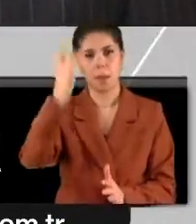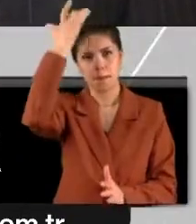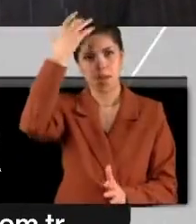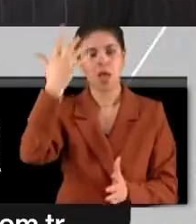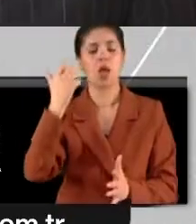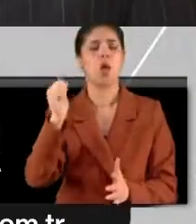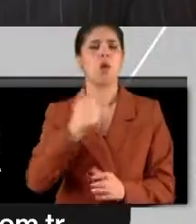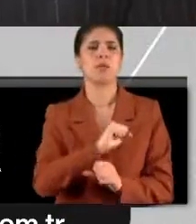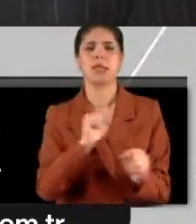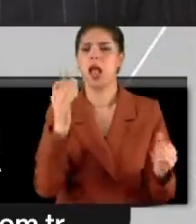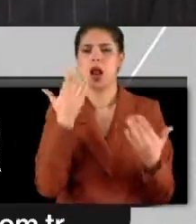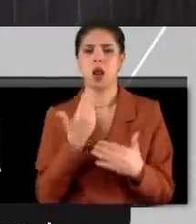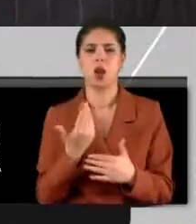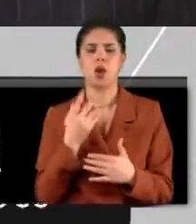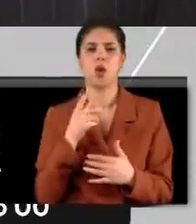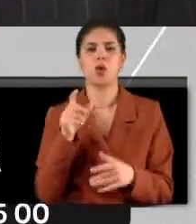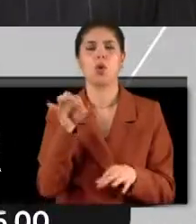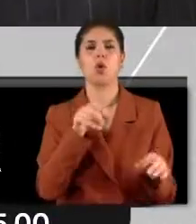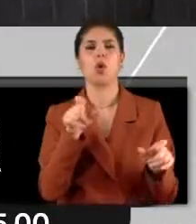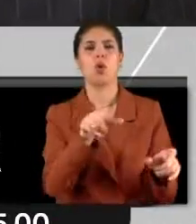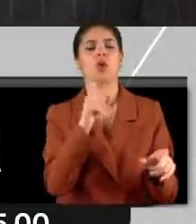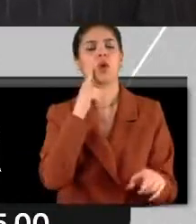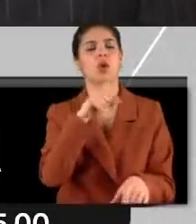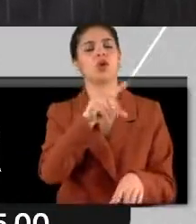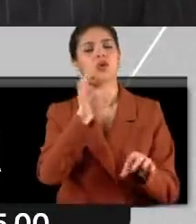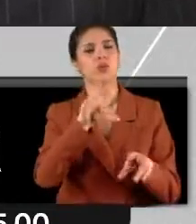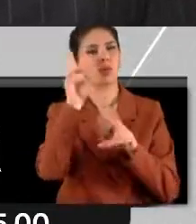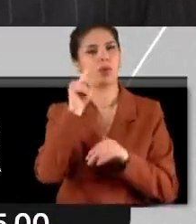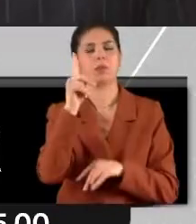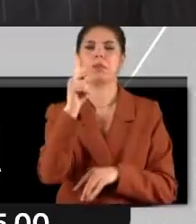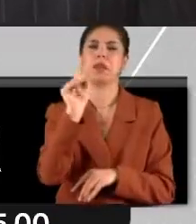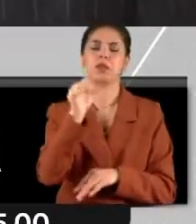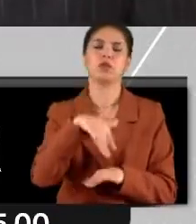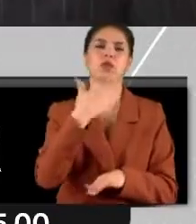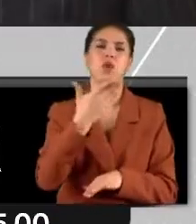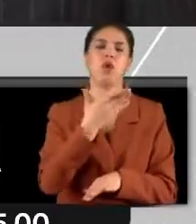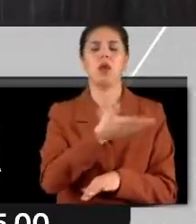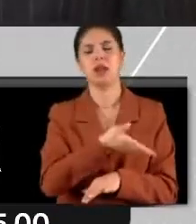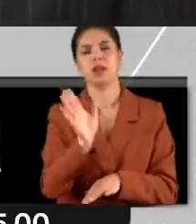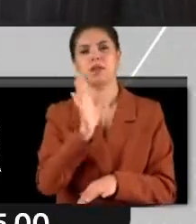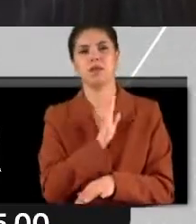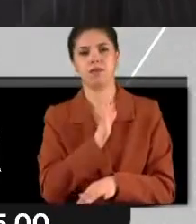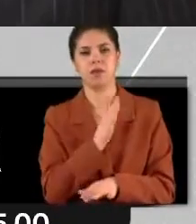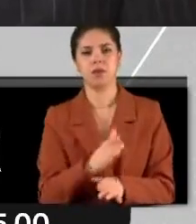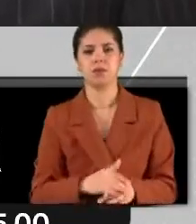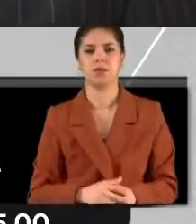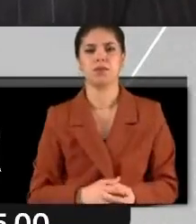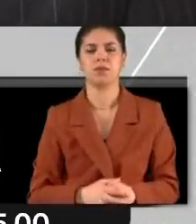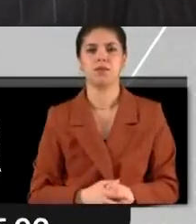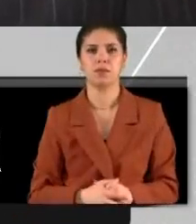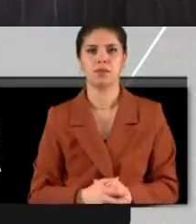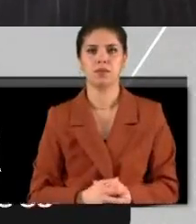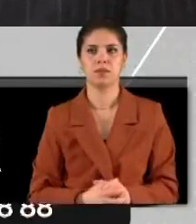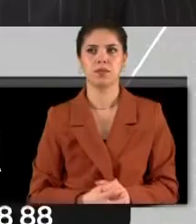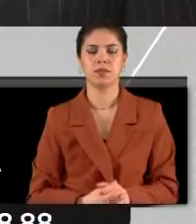bir hasar yok. Gözlem amacıyla şu anda burada yatıyor. Yani bir iki güne kadar. Ucuz atlatmış depremi diyelim. Tabii kesinlikle çok ucuz